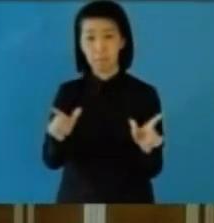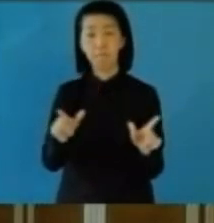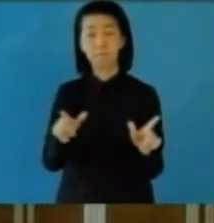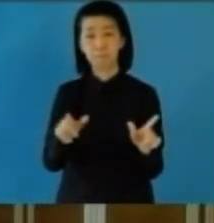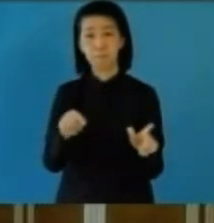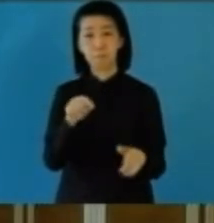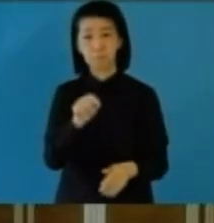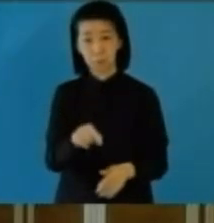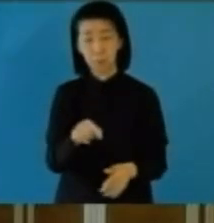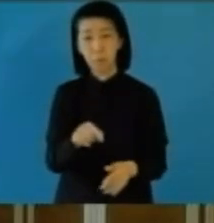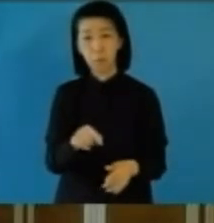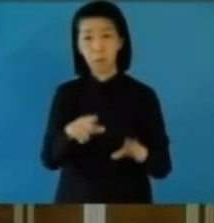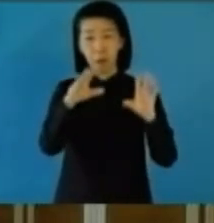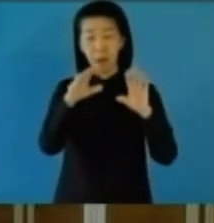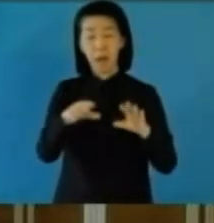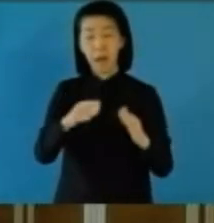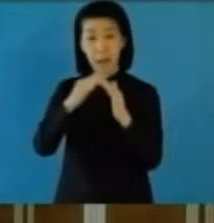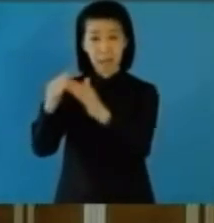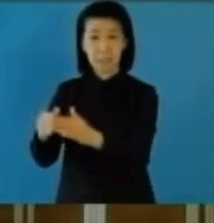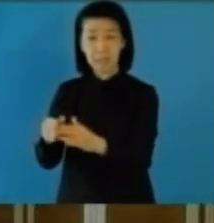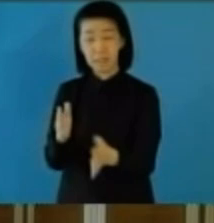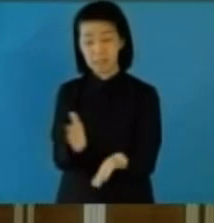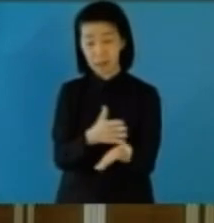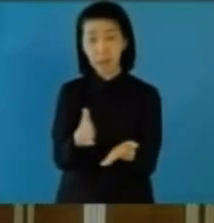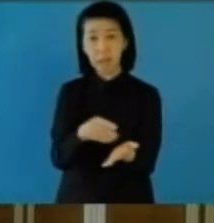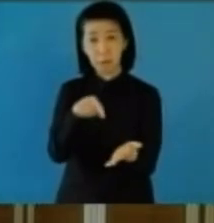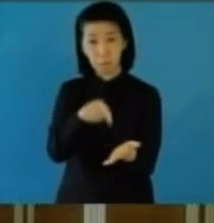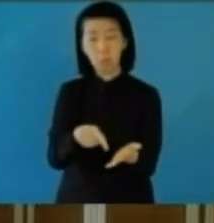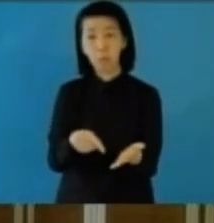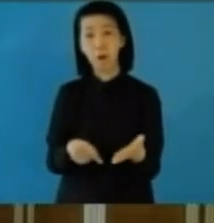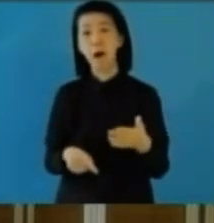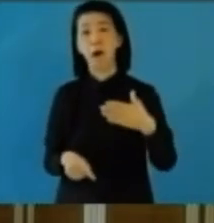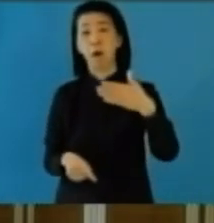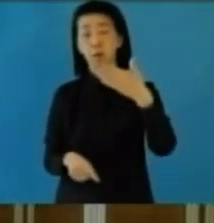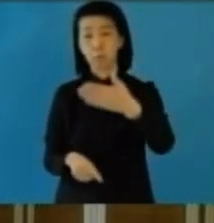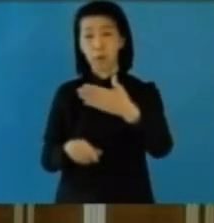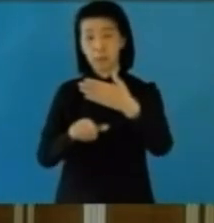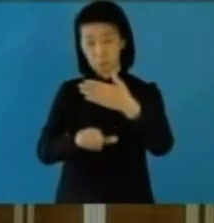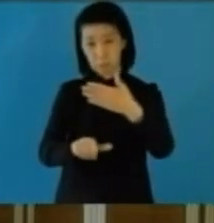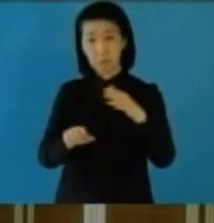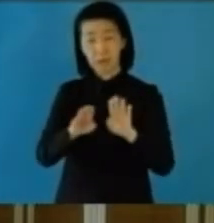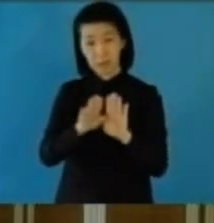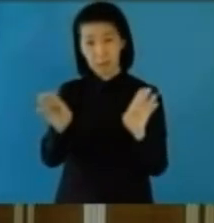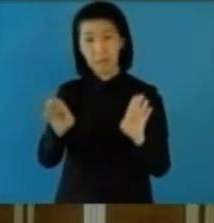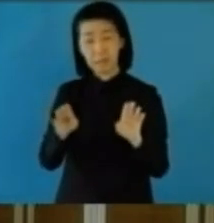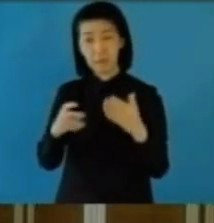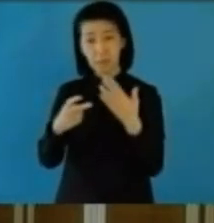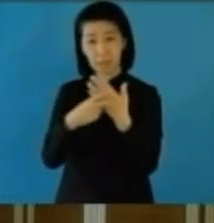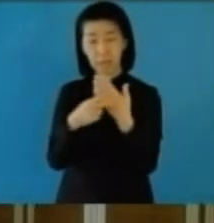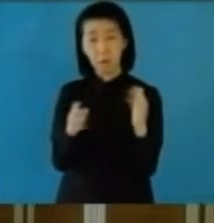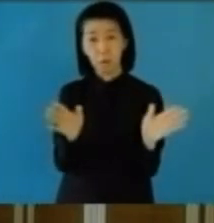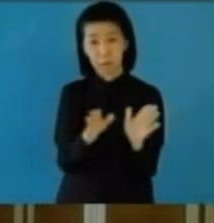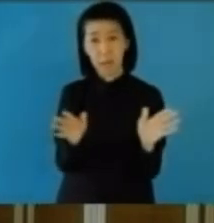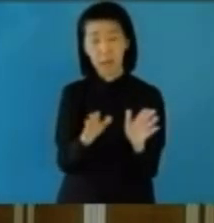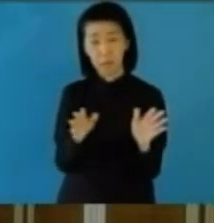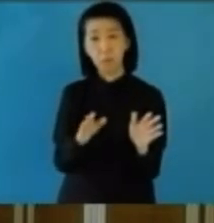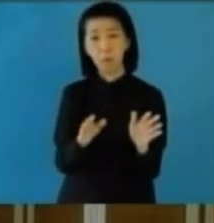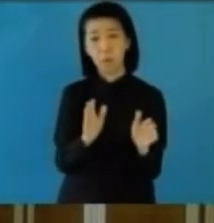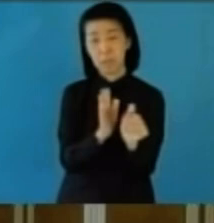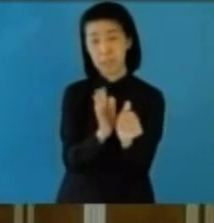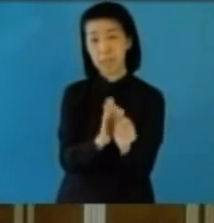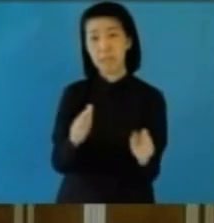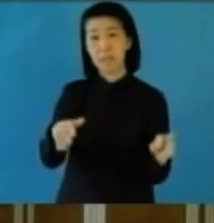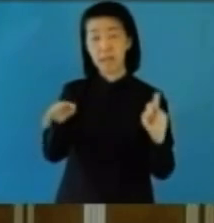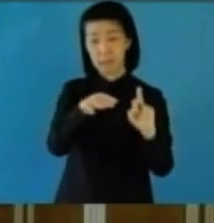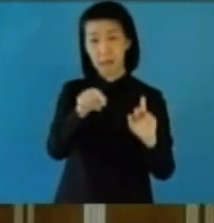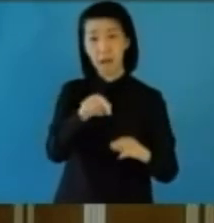、今月5日開所した医療的ケア児等支援センター利用者の利便性等を考慮し、